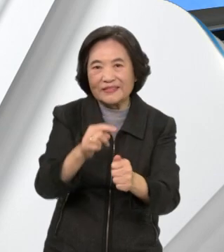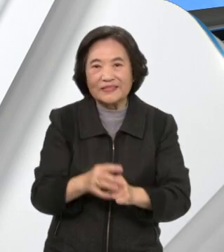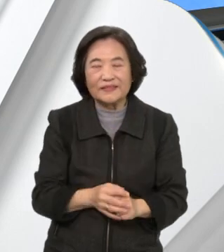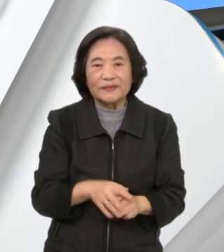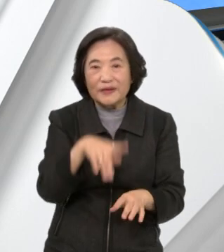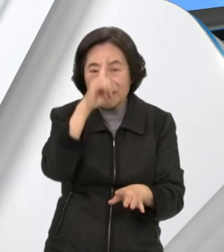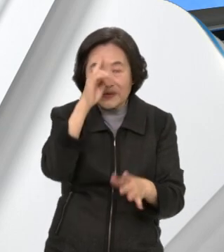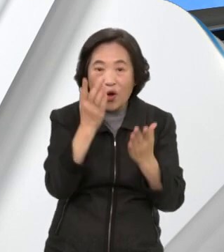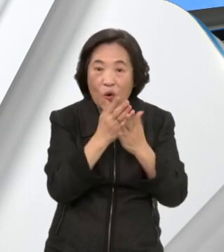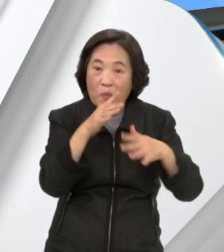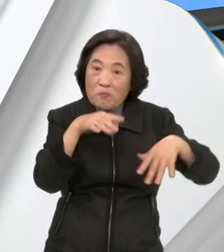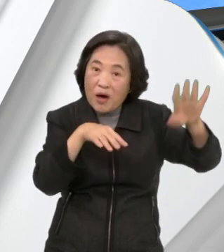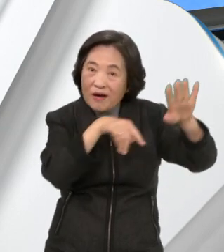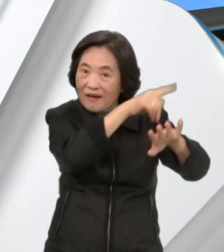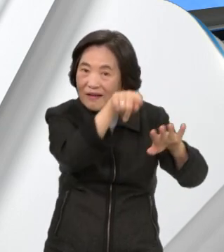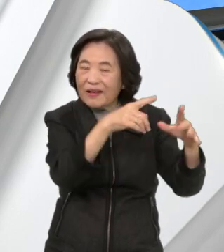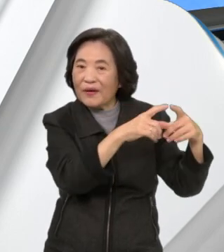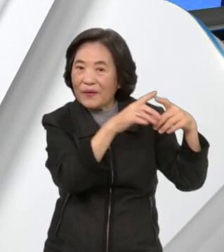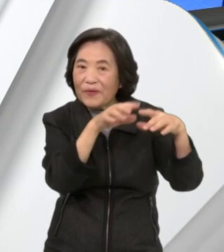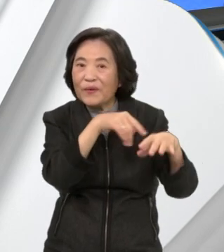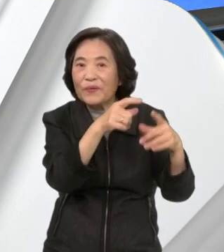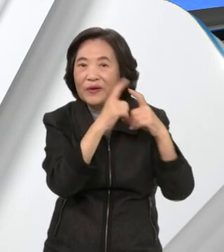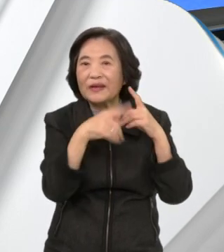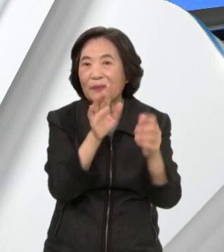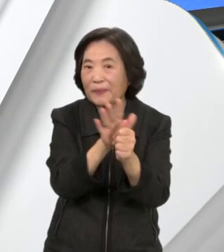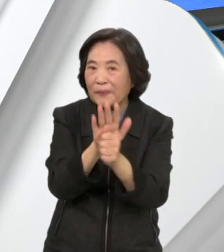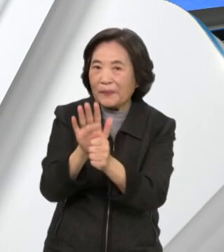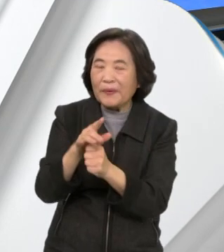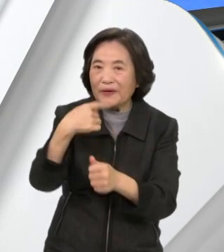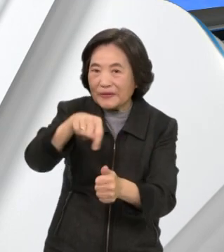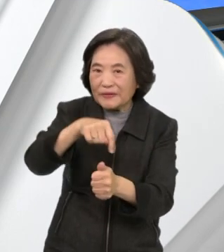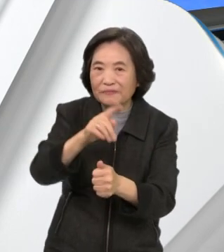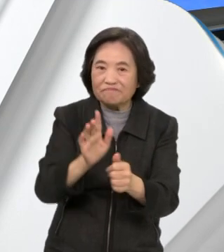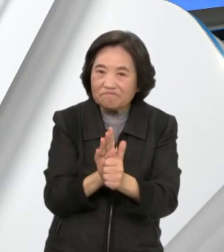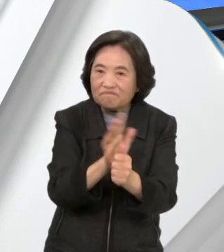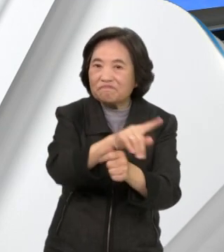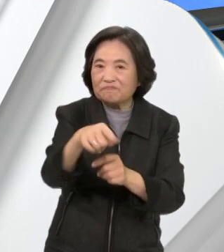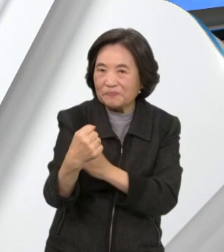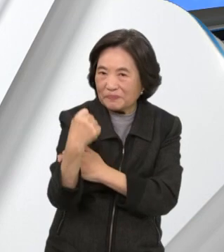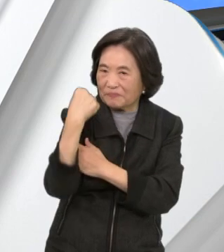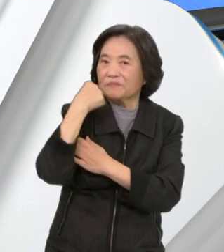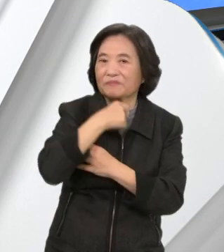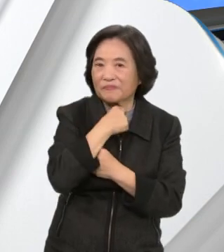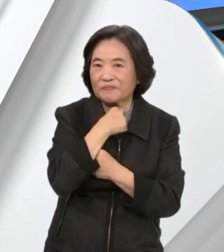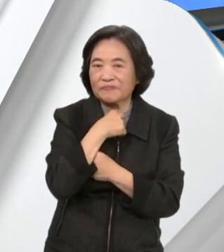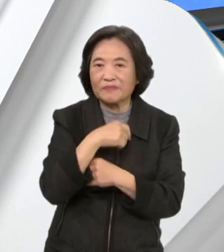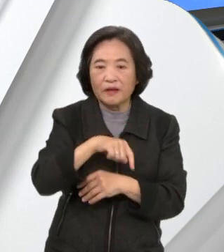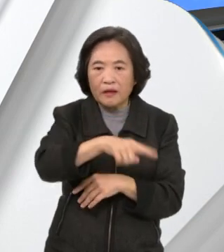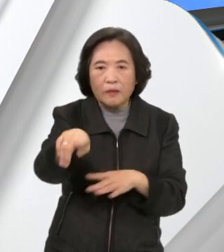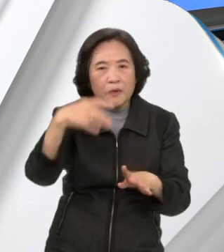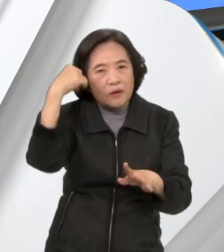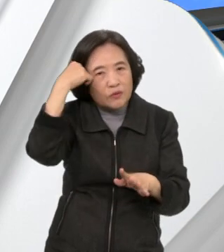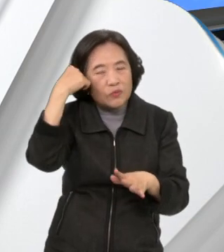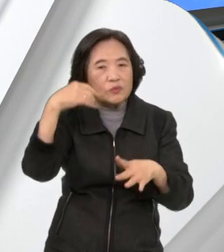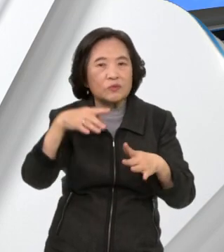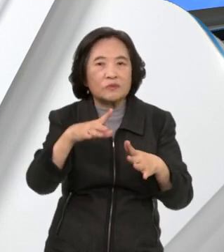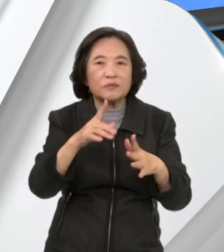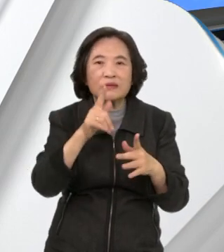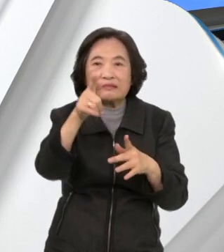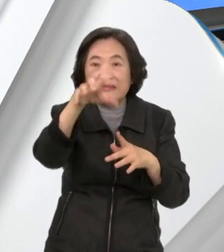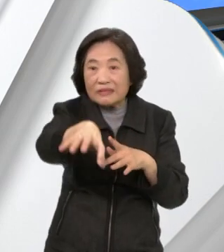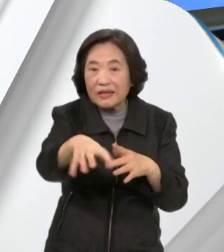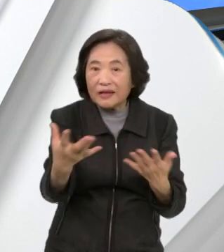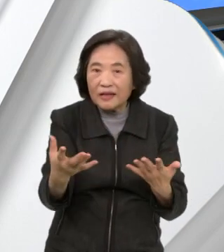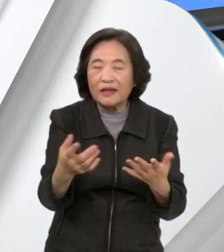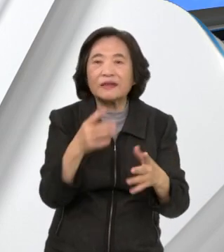练，希望打破学中带领学习嘅方式，鼓励学生啊领导来学习，也老培个提起嘅